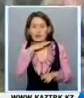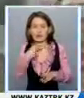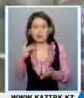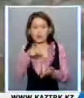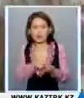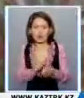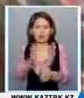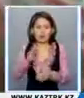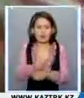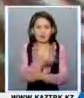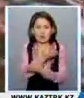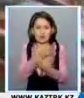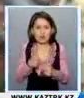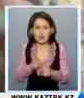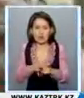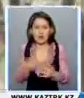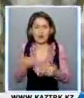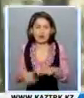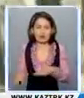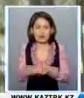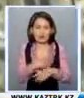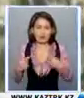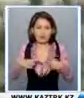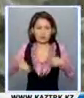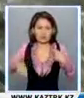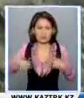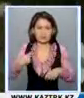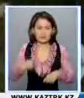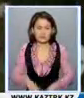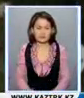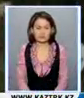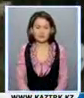көтере алмай дал. Осылайша олардың кірісінен гөрі шығысы көбейіп кетті.